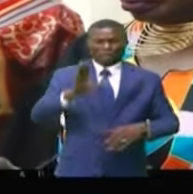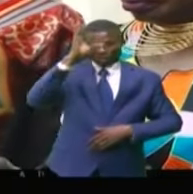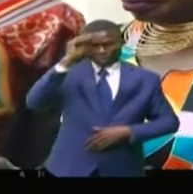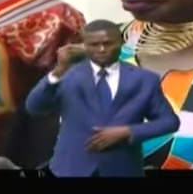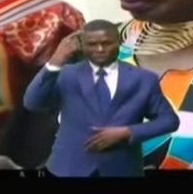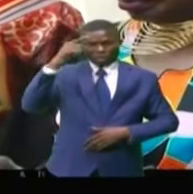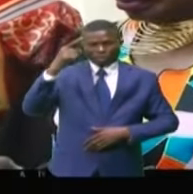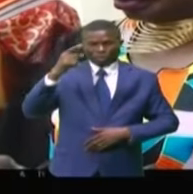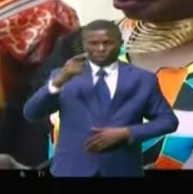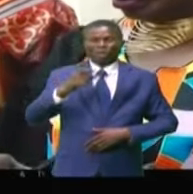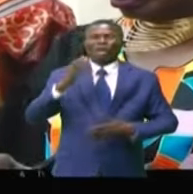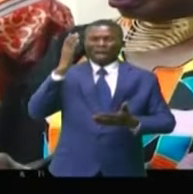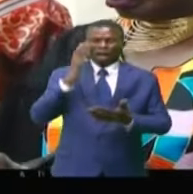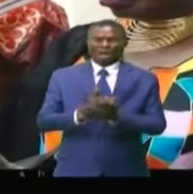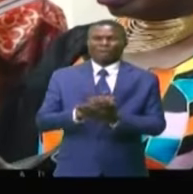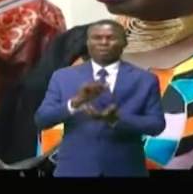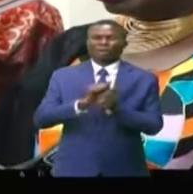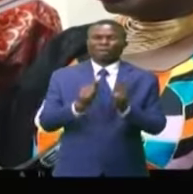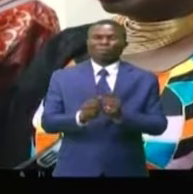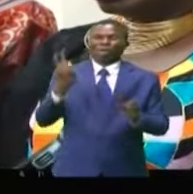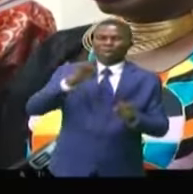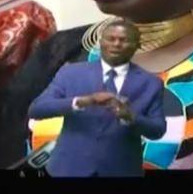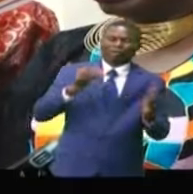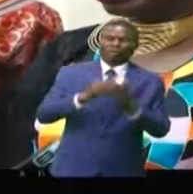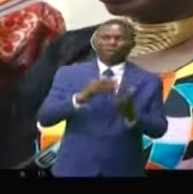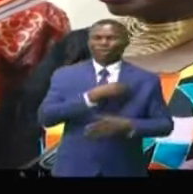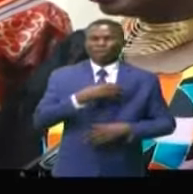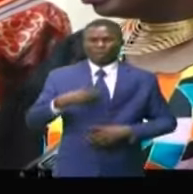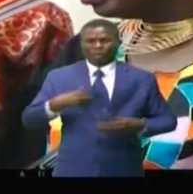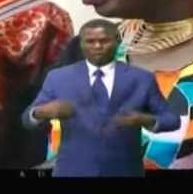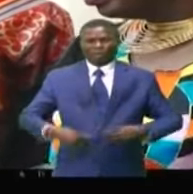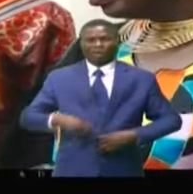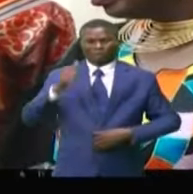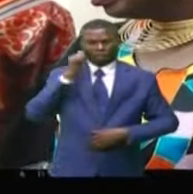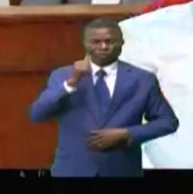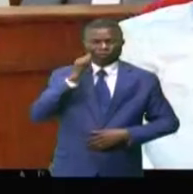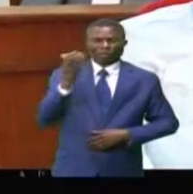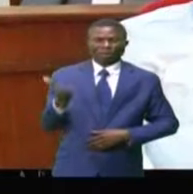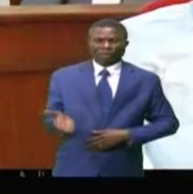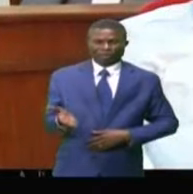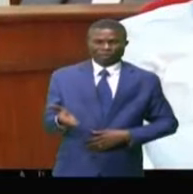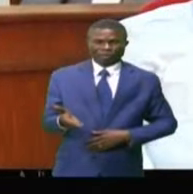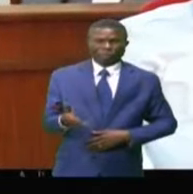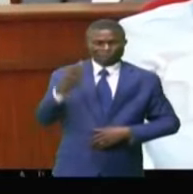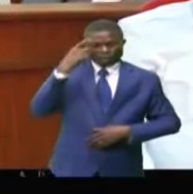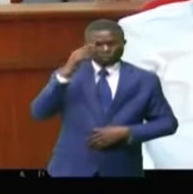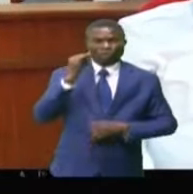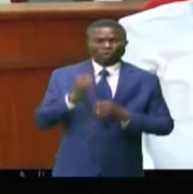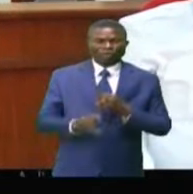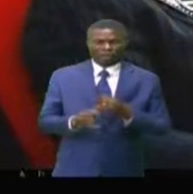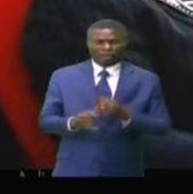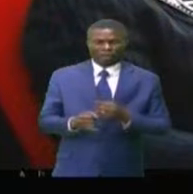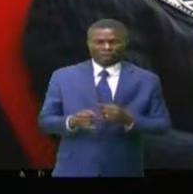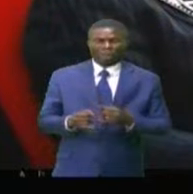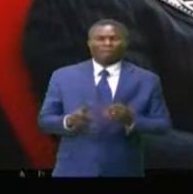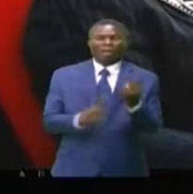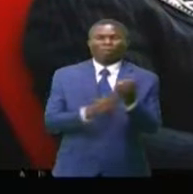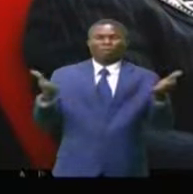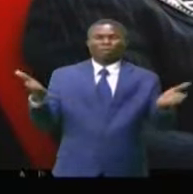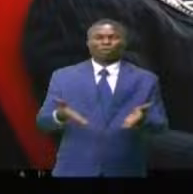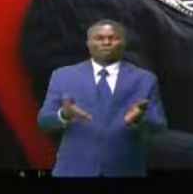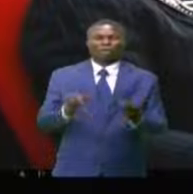pouvoir vraiment finir avec la violence faite à la femme et à la jeune fille. Au finish, les participants à